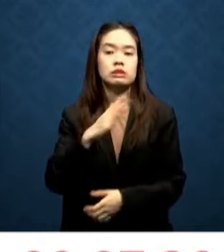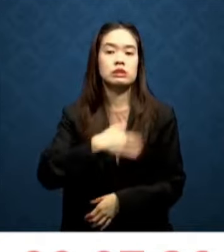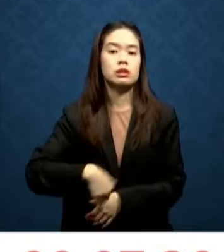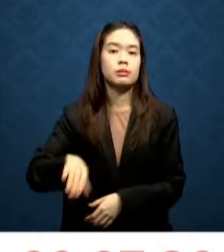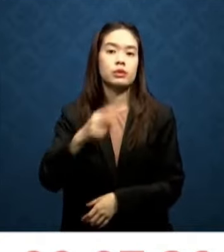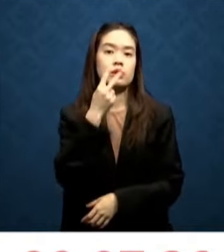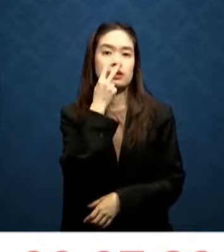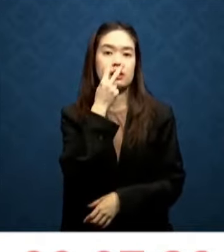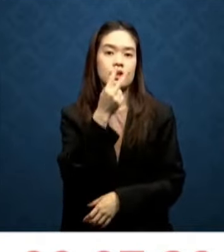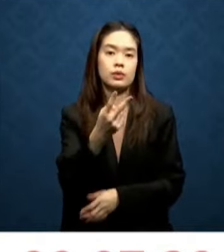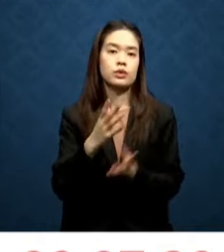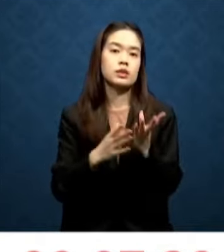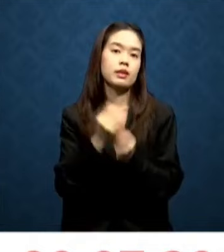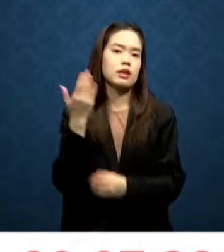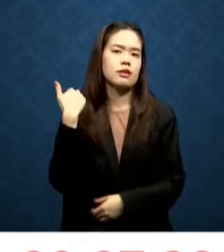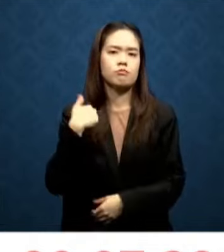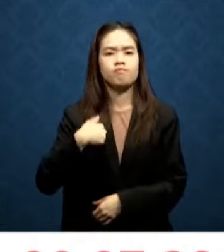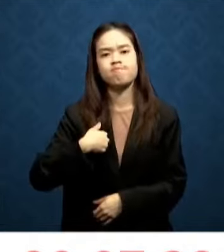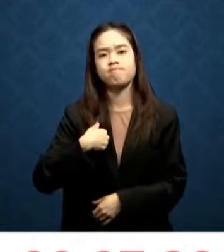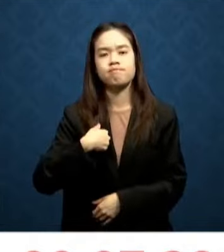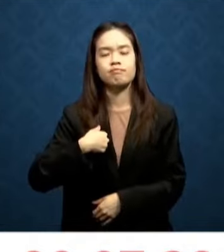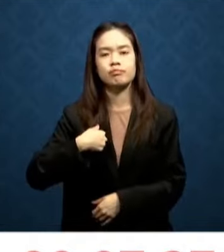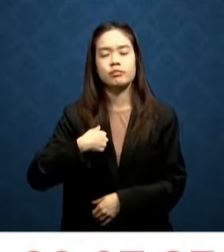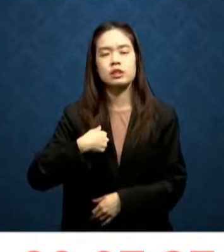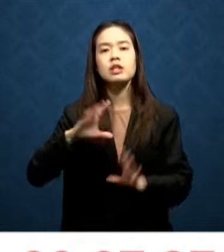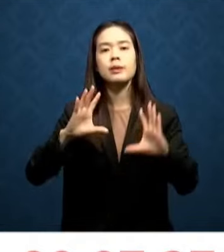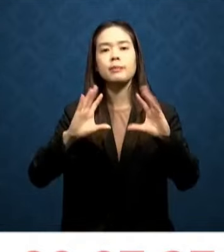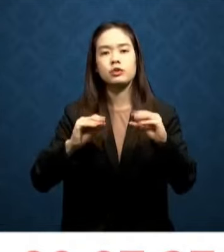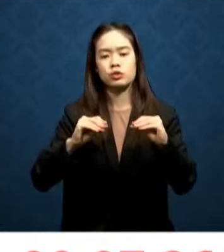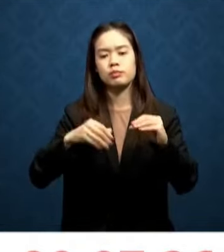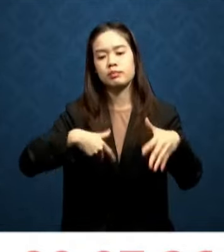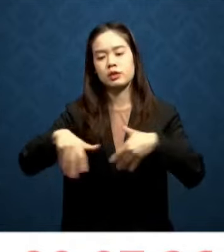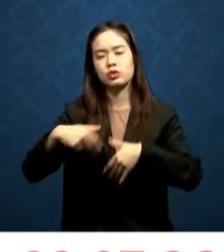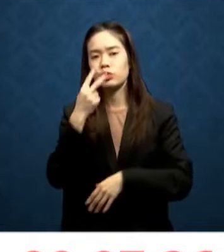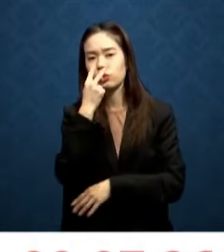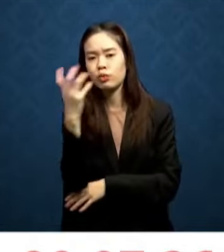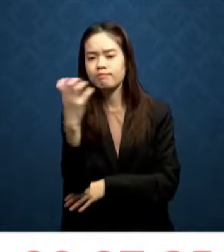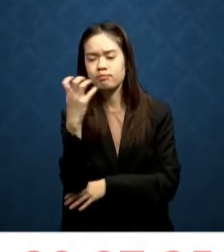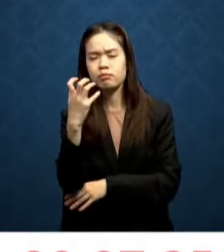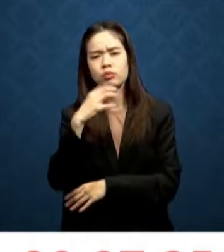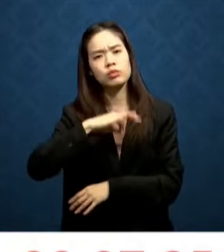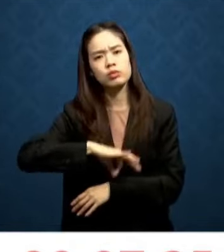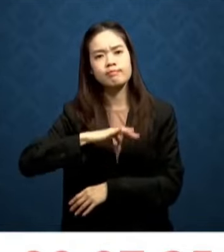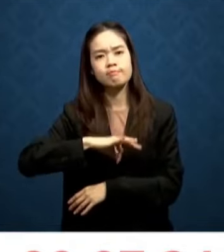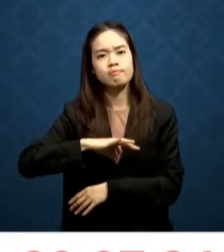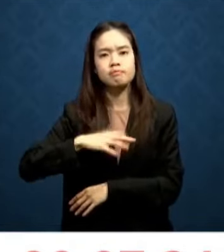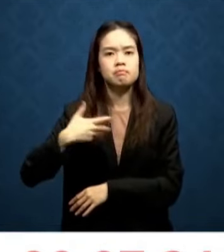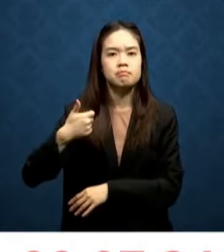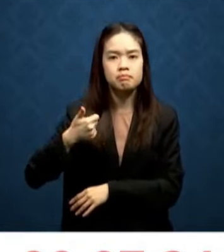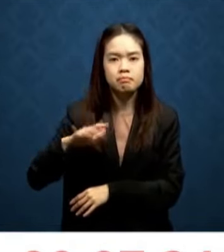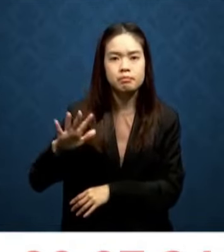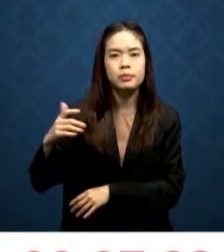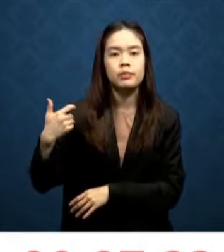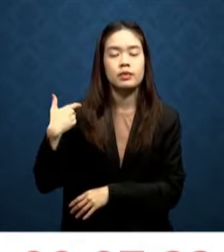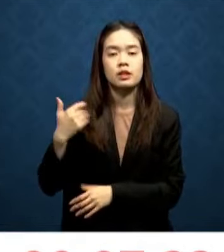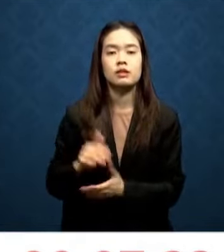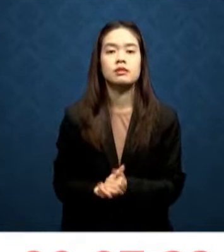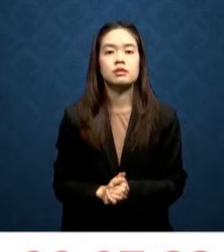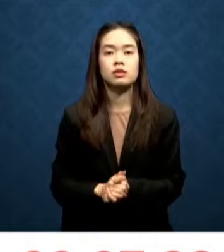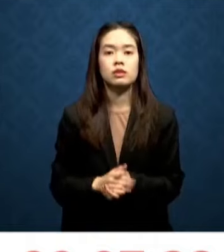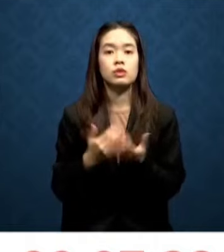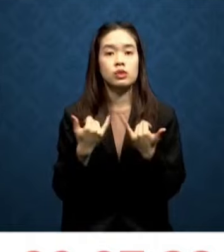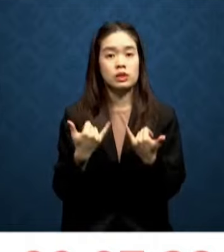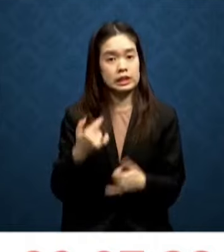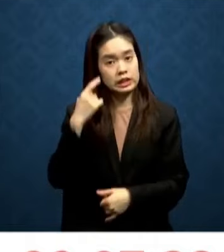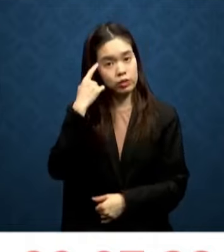บว่ามันก็ดูไม่ดีในสายตาประชาชนนะครับในทุกวันนี้เนี่ยอย่าให้เรื่องด่วน